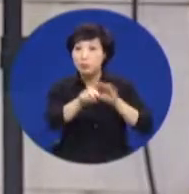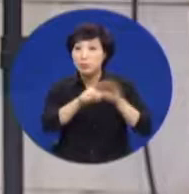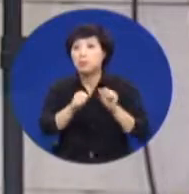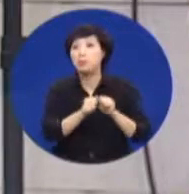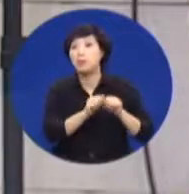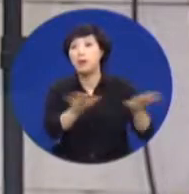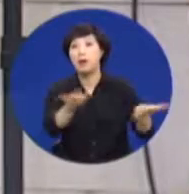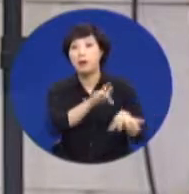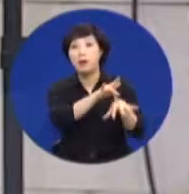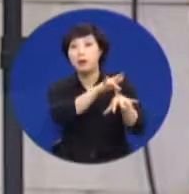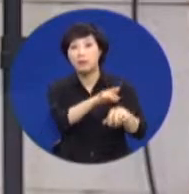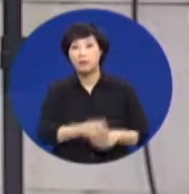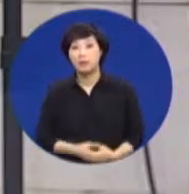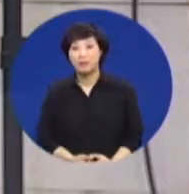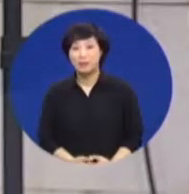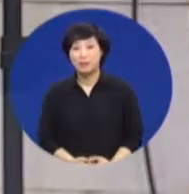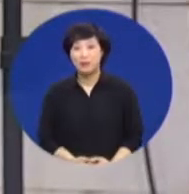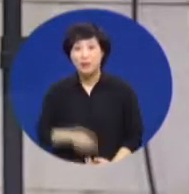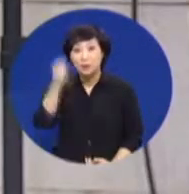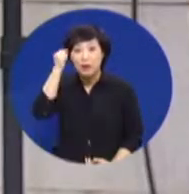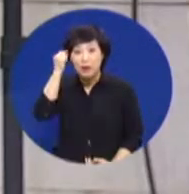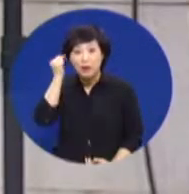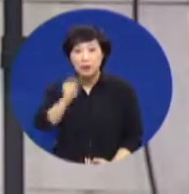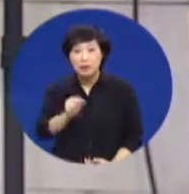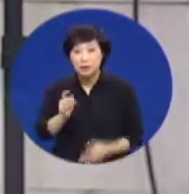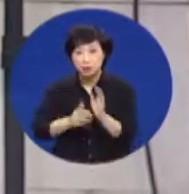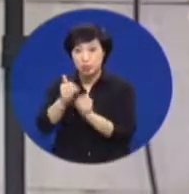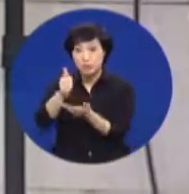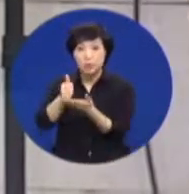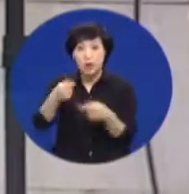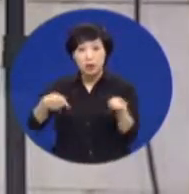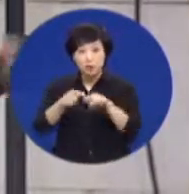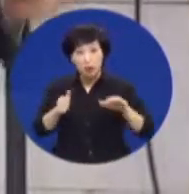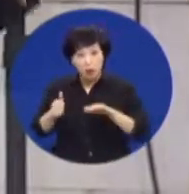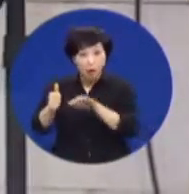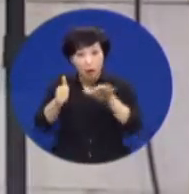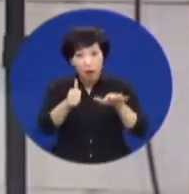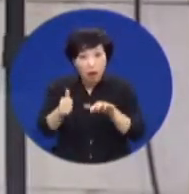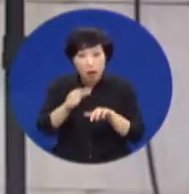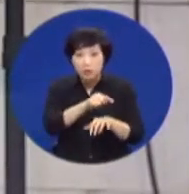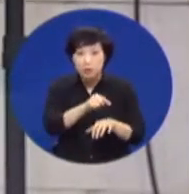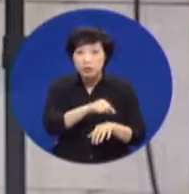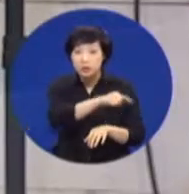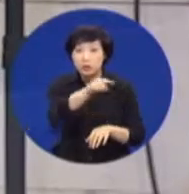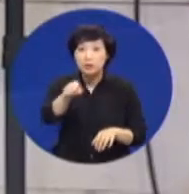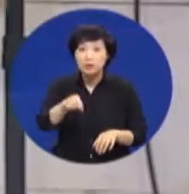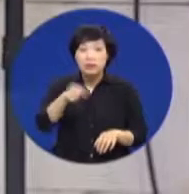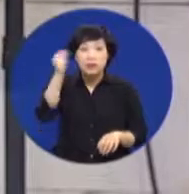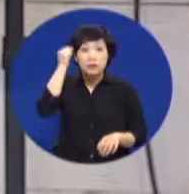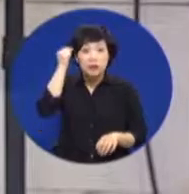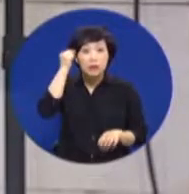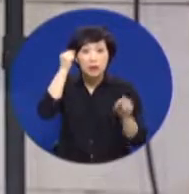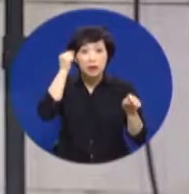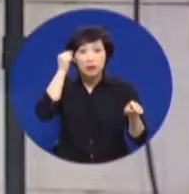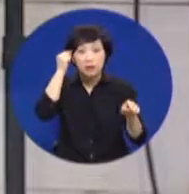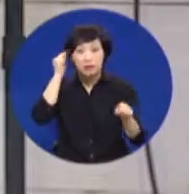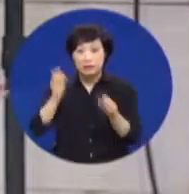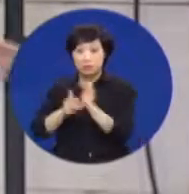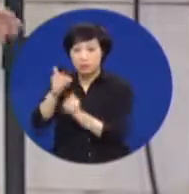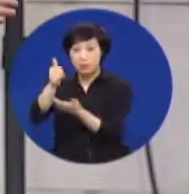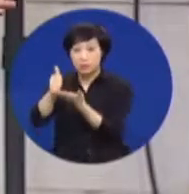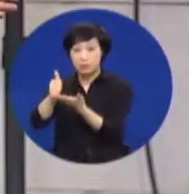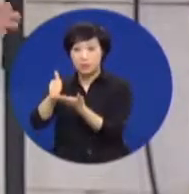도망갔어요. 왜? 예수님을 쫓는 자기들의 생각과